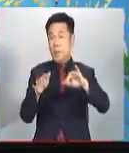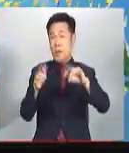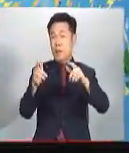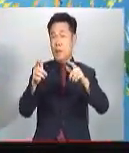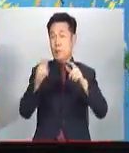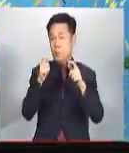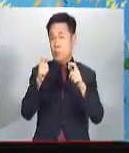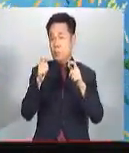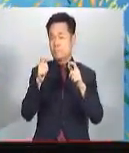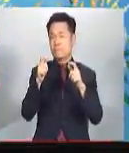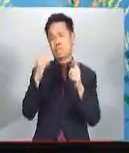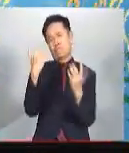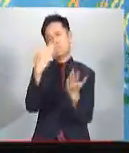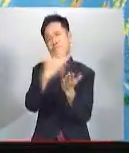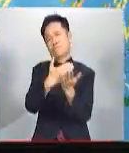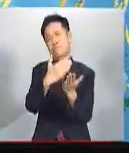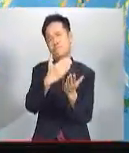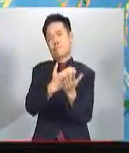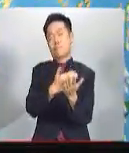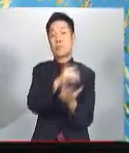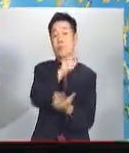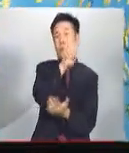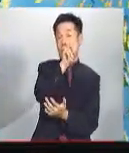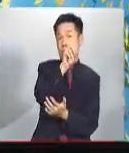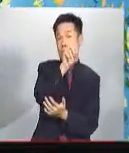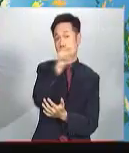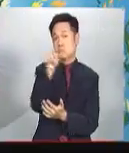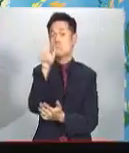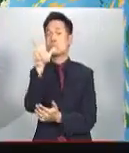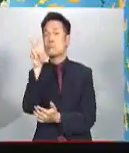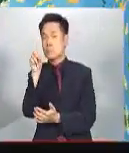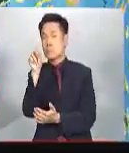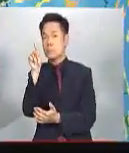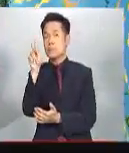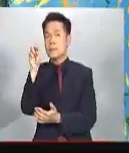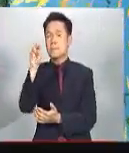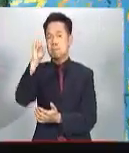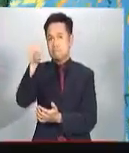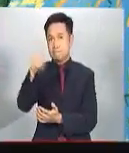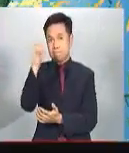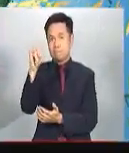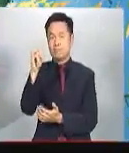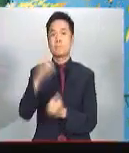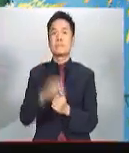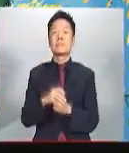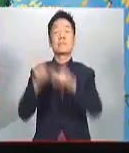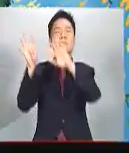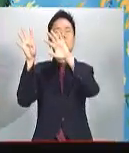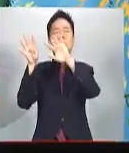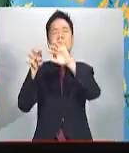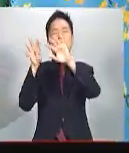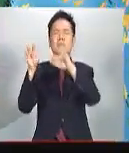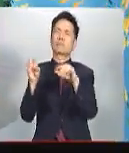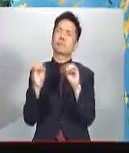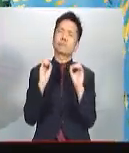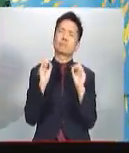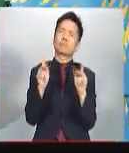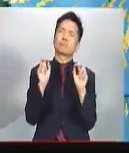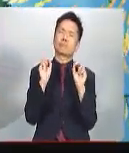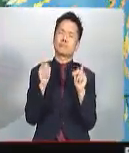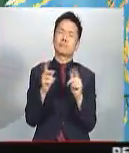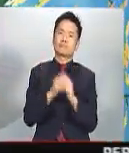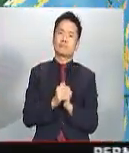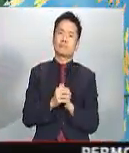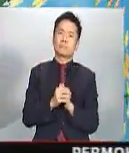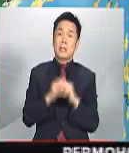yang agak sederhana sekitar 20 hingga ke 30 km sejam. Dan dengan keadaan angin yang kurang signifikan buat masa kini, Met Malaysia